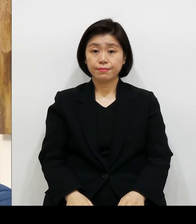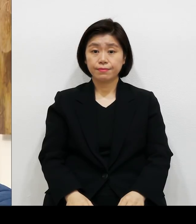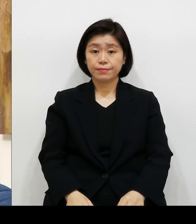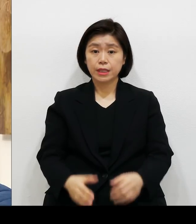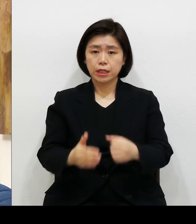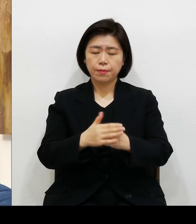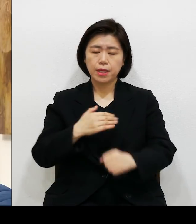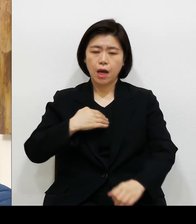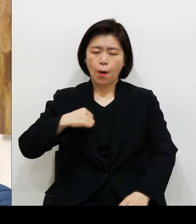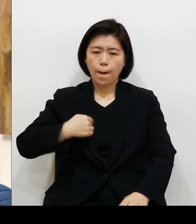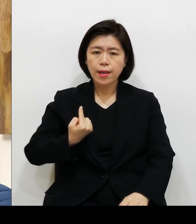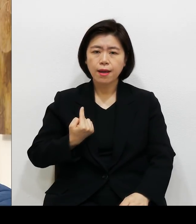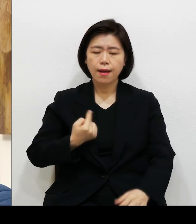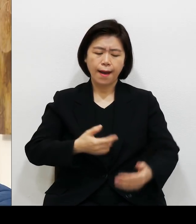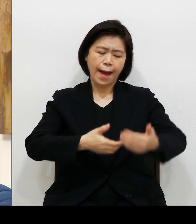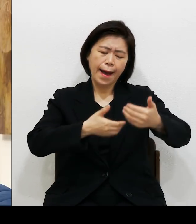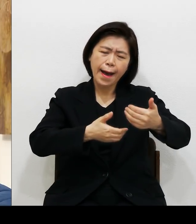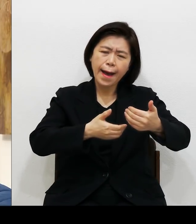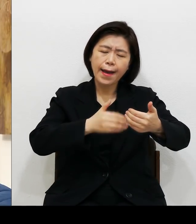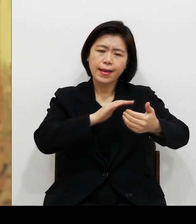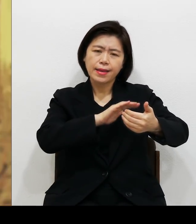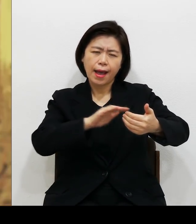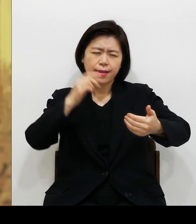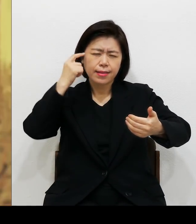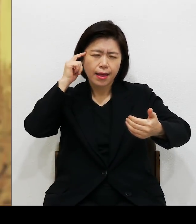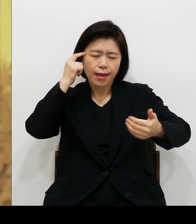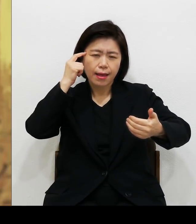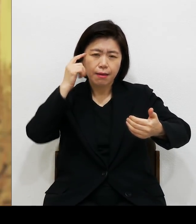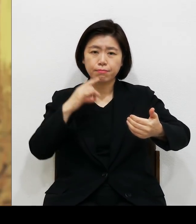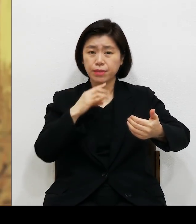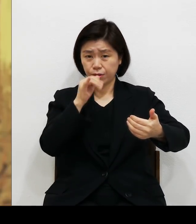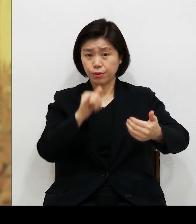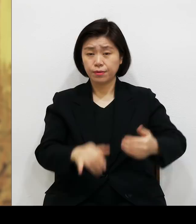보니까 혼자 아이를 기를 수밖에 없었고 예.